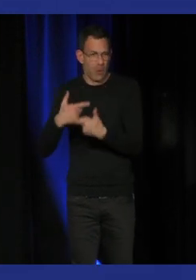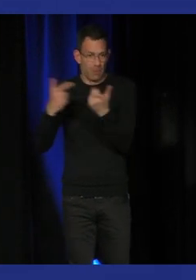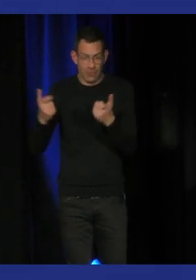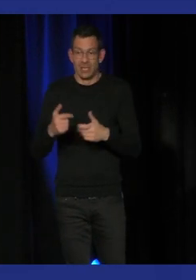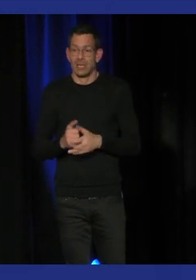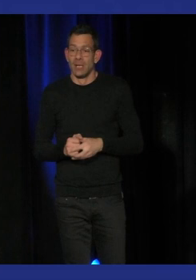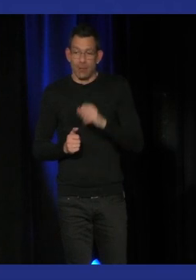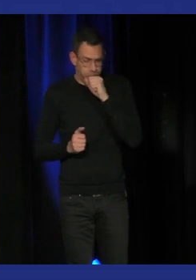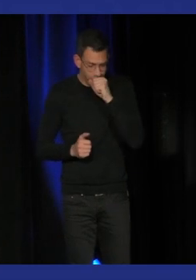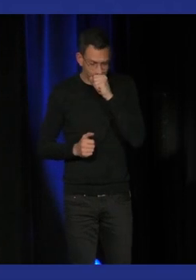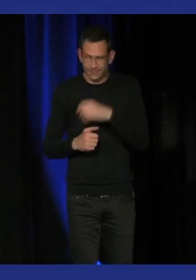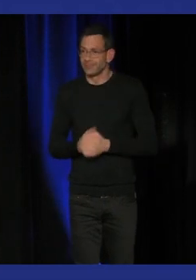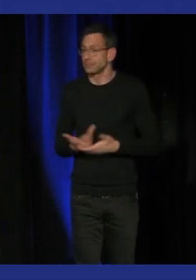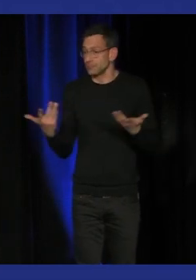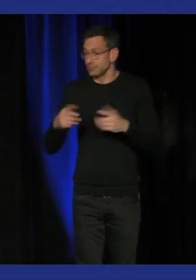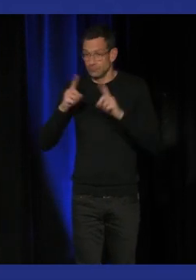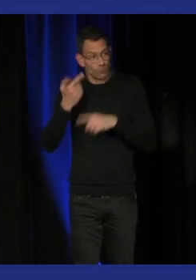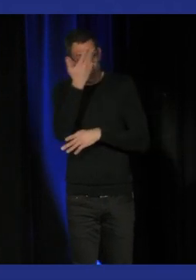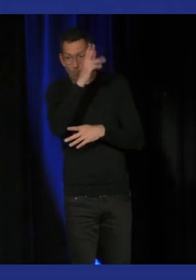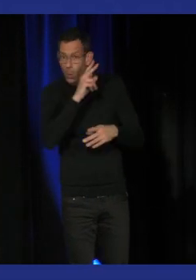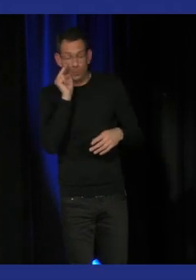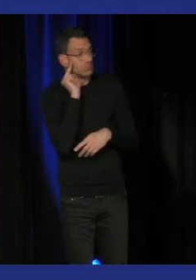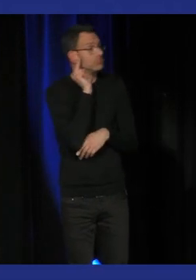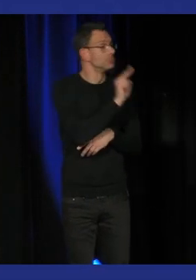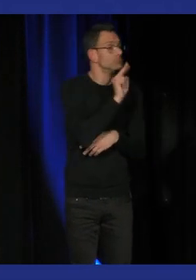c'est ailleurs, de se rendre compte que